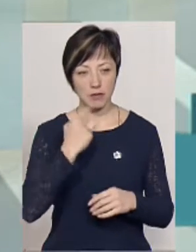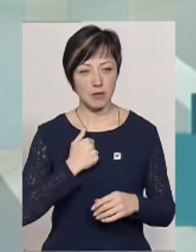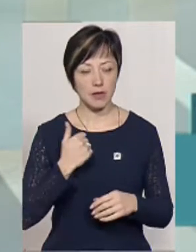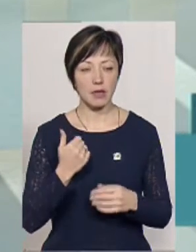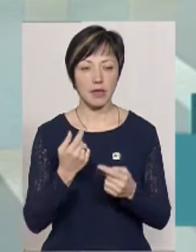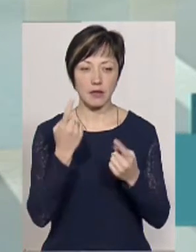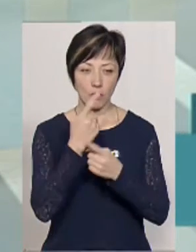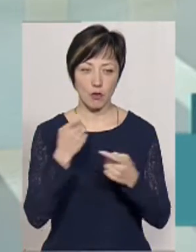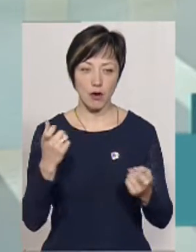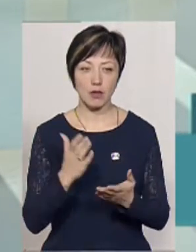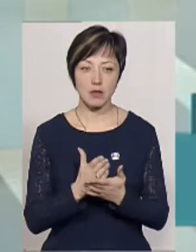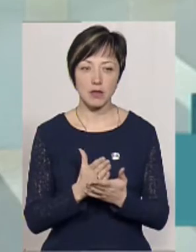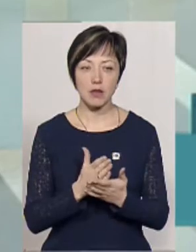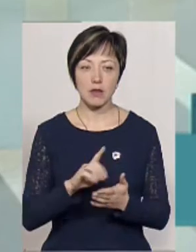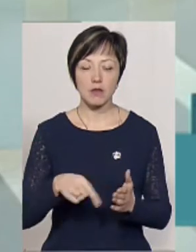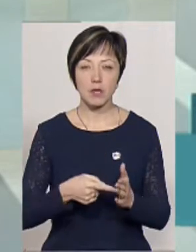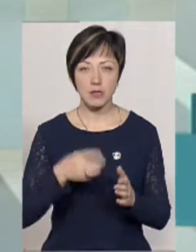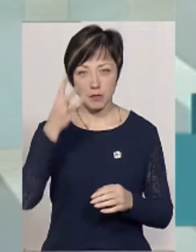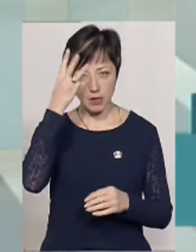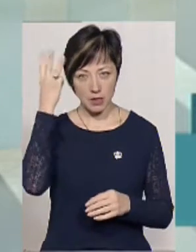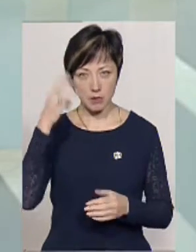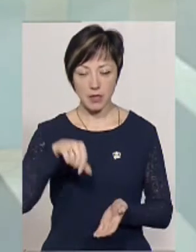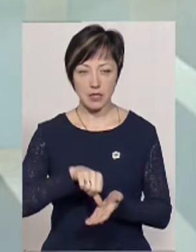інформацію, що в місті Хмельницькому